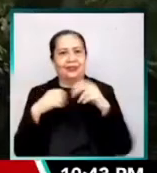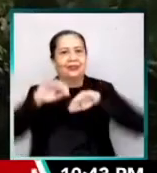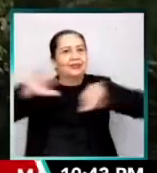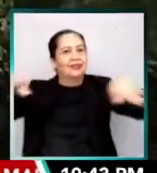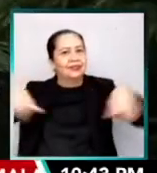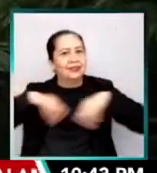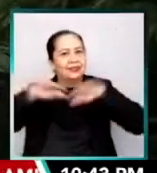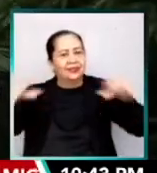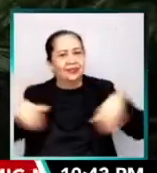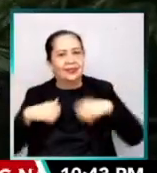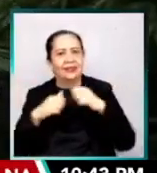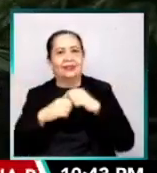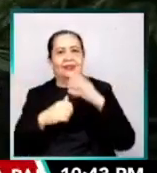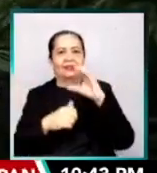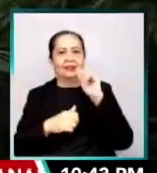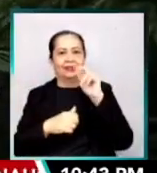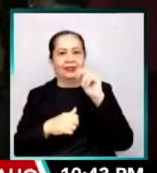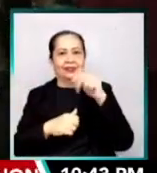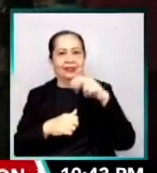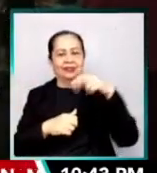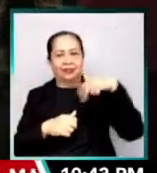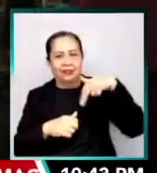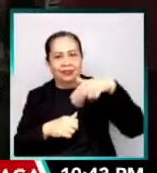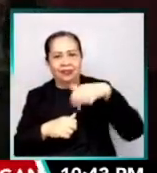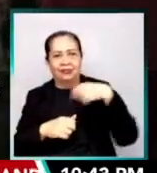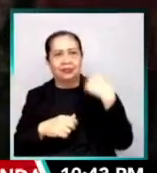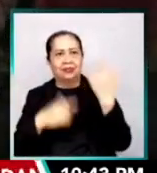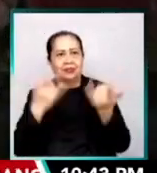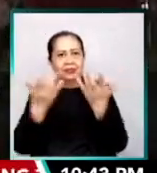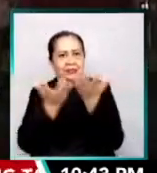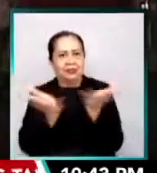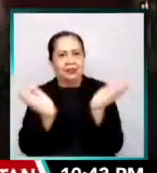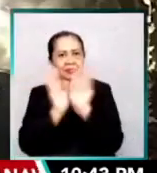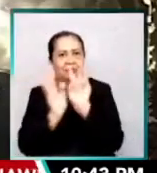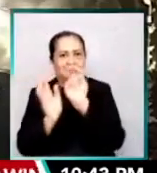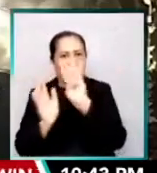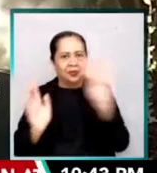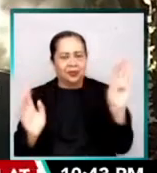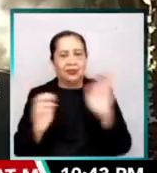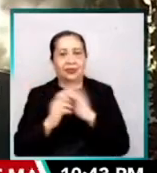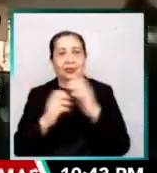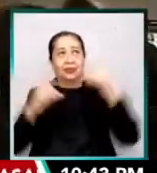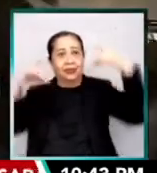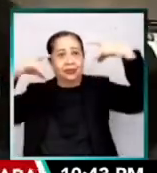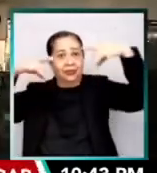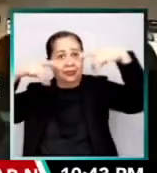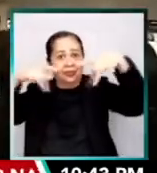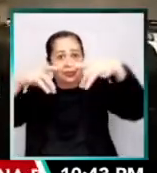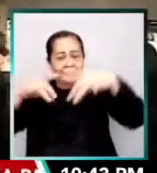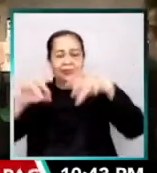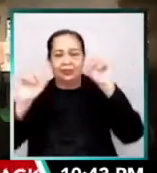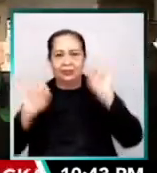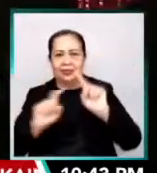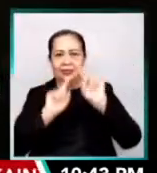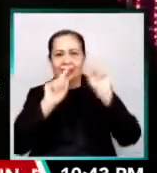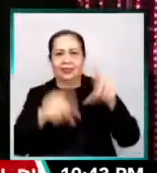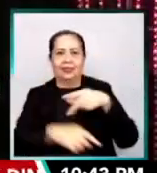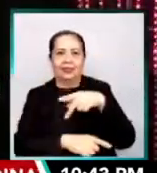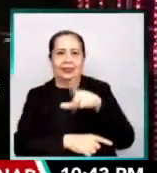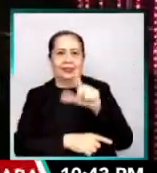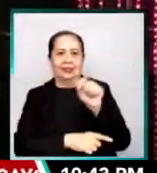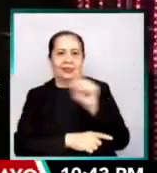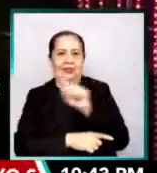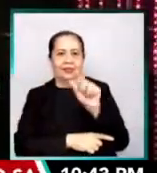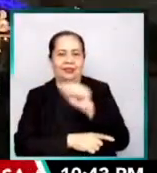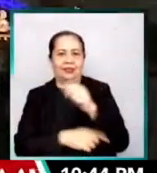canopy walk, at spider web. Kung mahilig naman sa mga pailaw, ay maaaring puntahan ang plaza sa may simbahan na puno